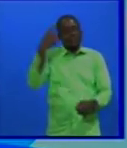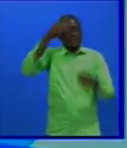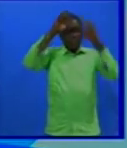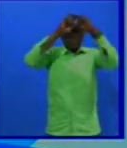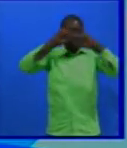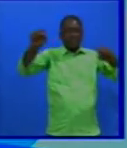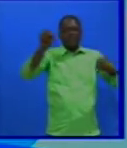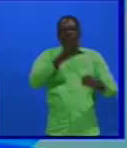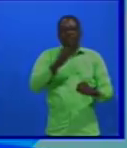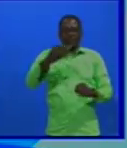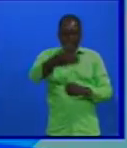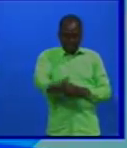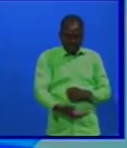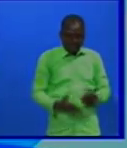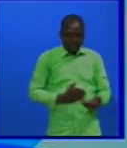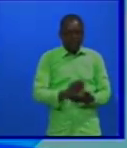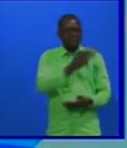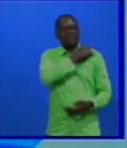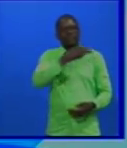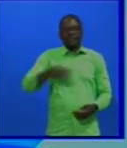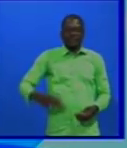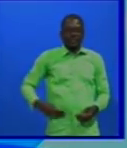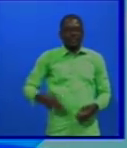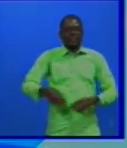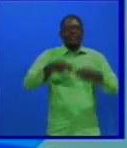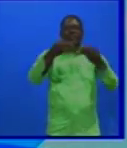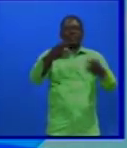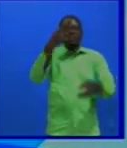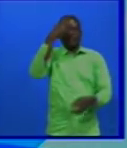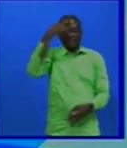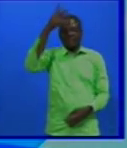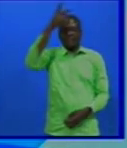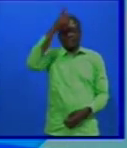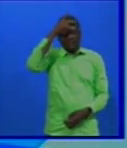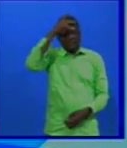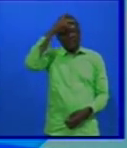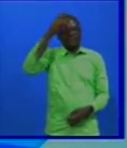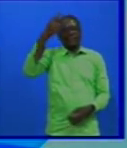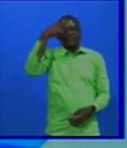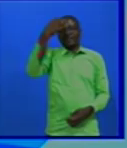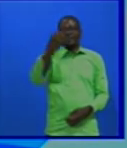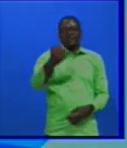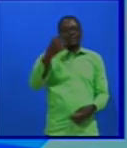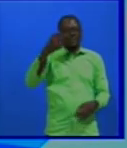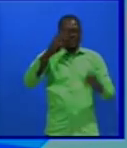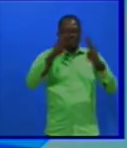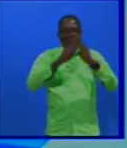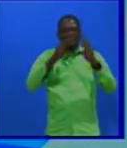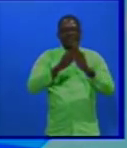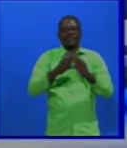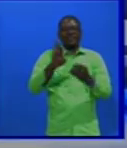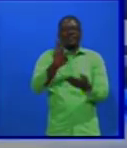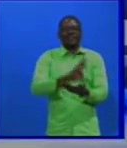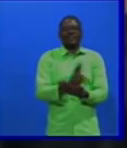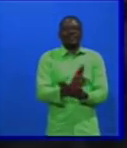été accueilli par le maire de Dijon qui a remis à Rokma Christian Kabore des souvenirs de la ville. Reportage de notre envoyé spécial